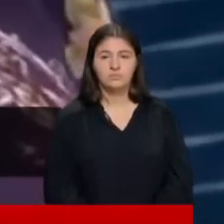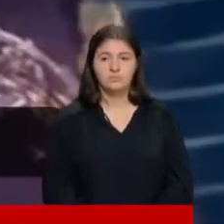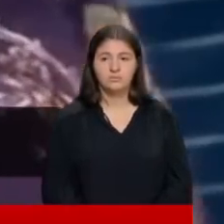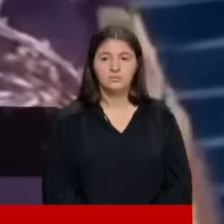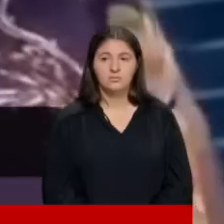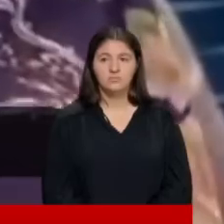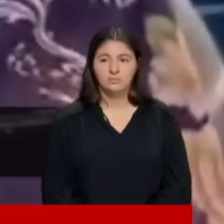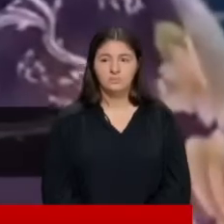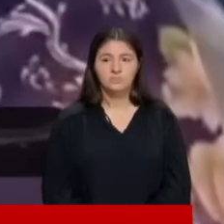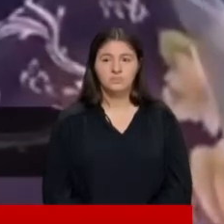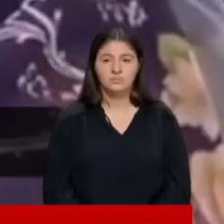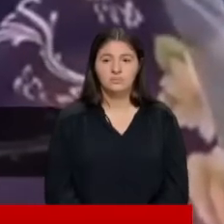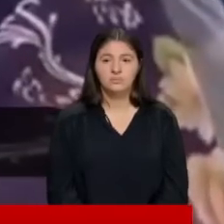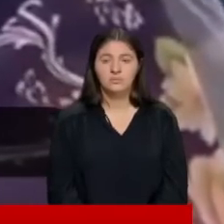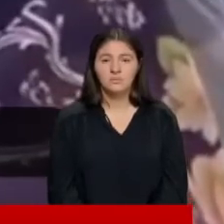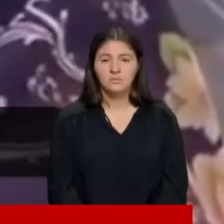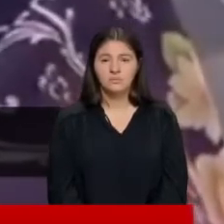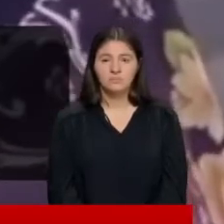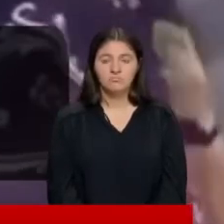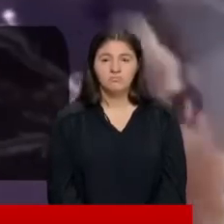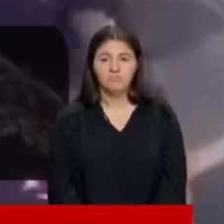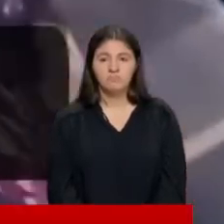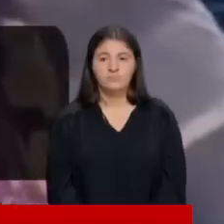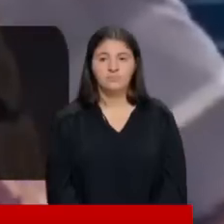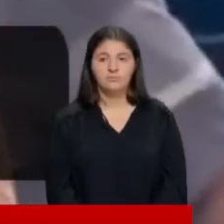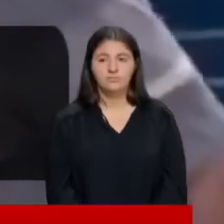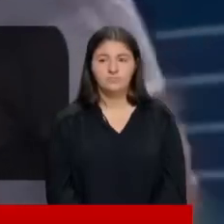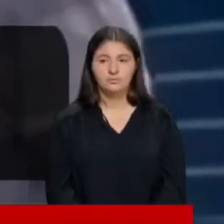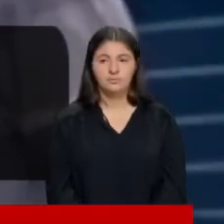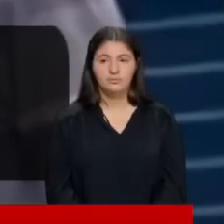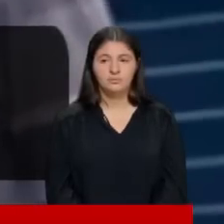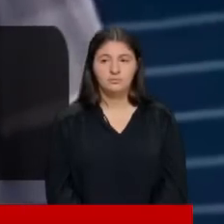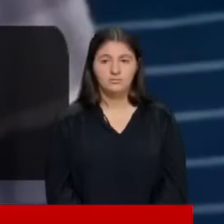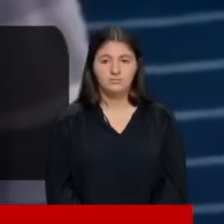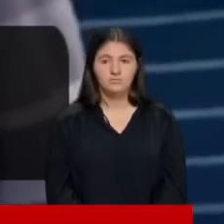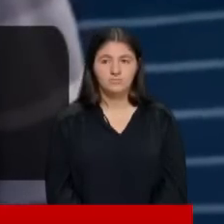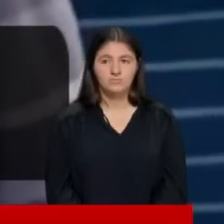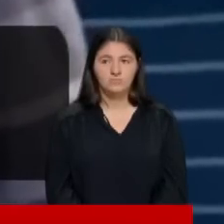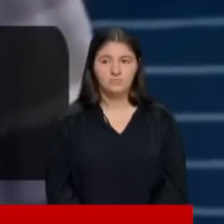bir tane bir faydamız yok Her şeye Biz hep yemek olmasaymış